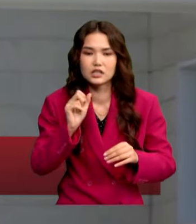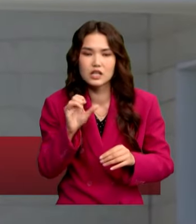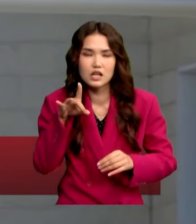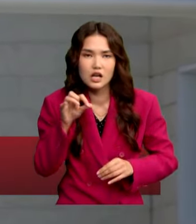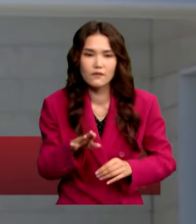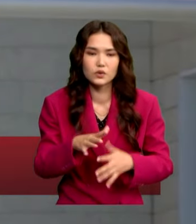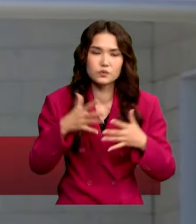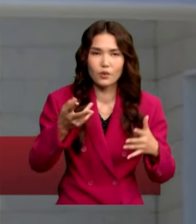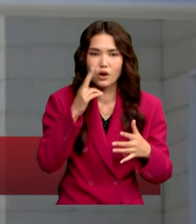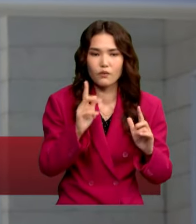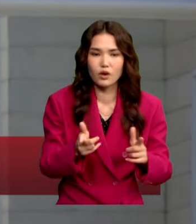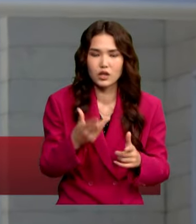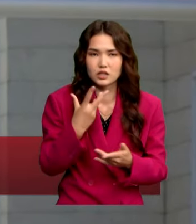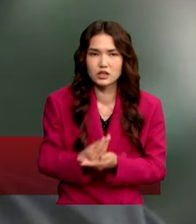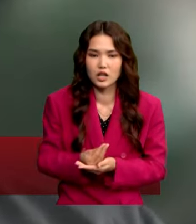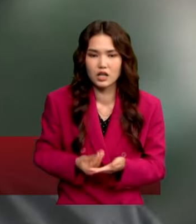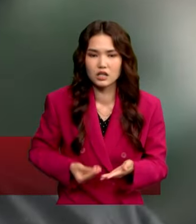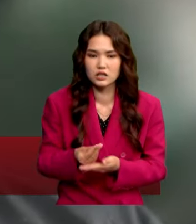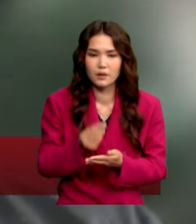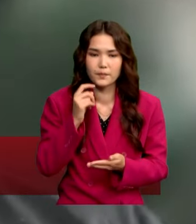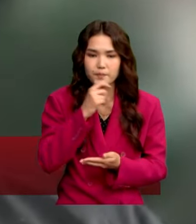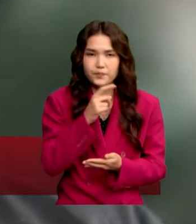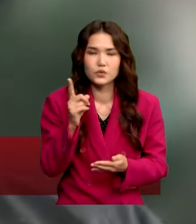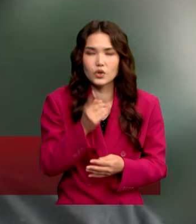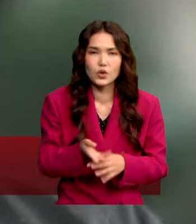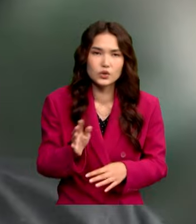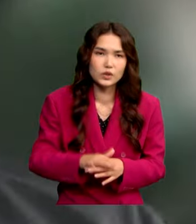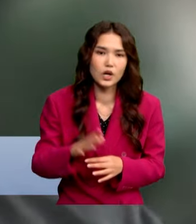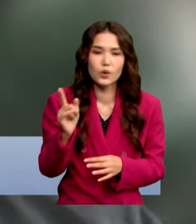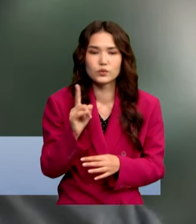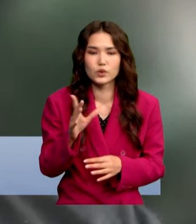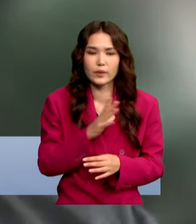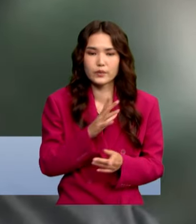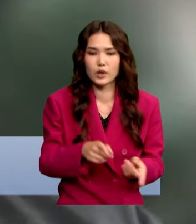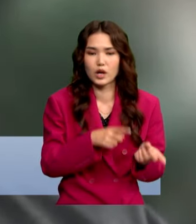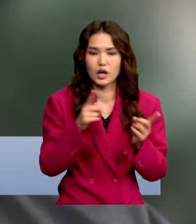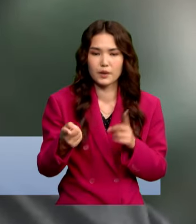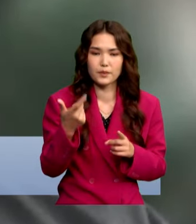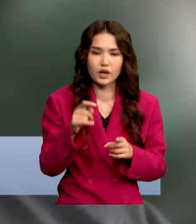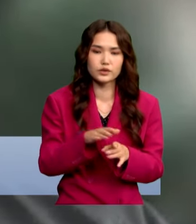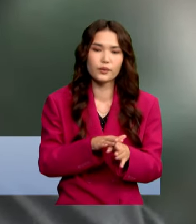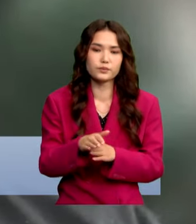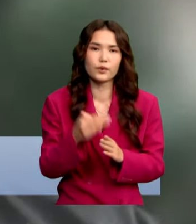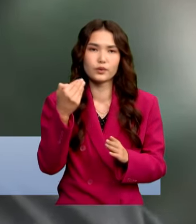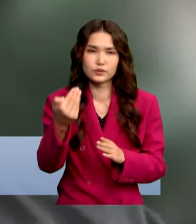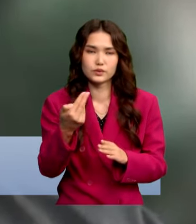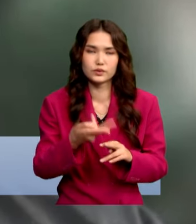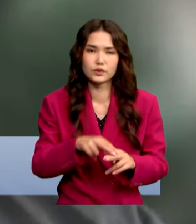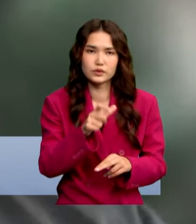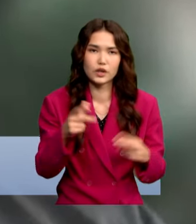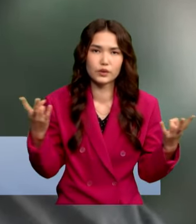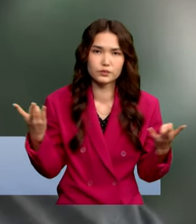может привлечь дополнительные деньги в экономику. Есть службы, которые, ну, сервисы, которые подпольные, да? Поэтому к ним